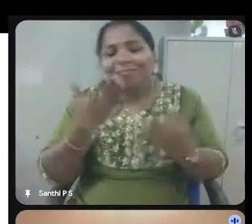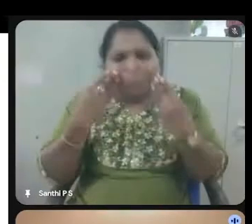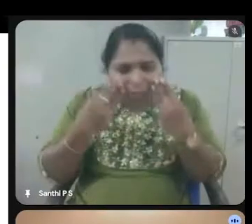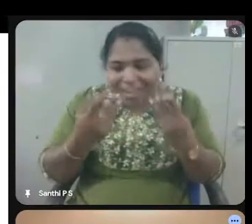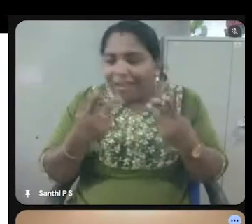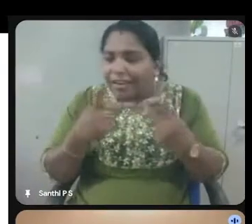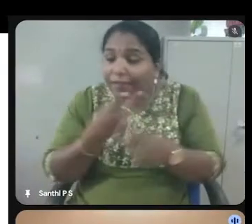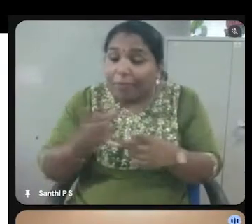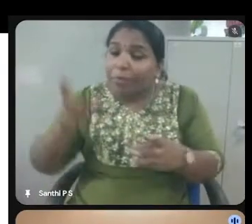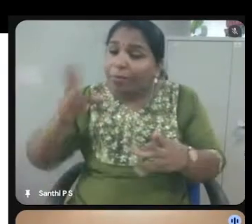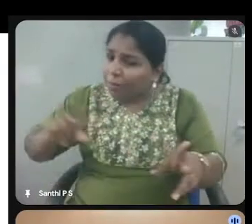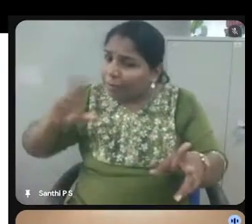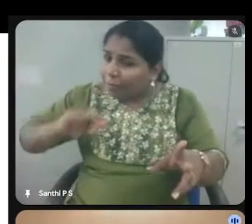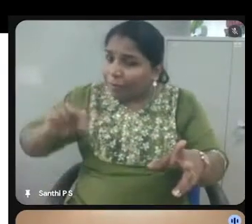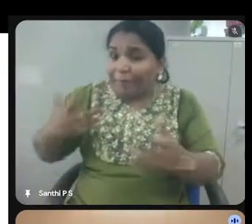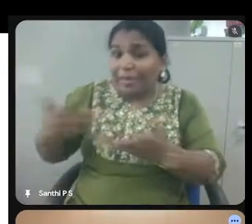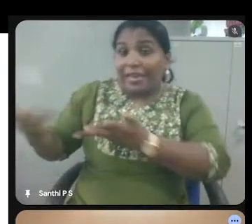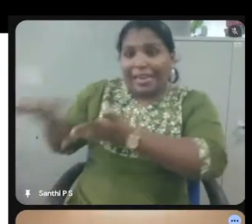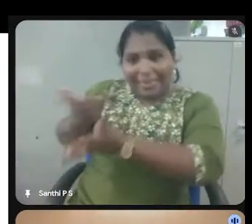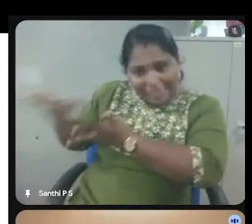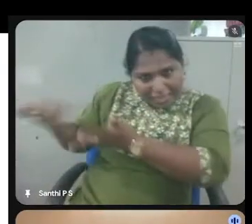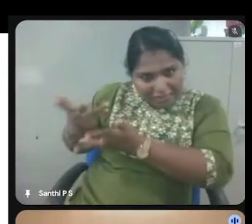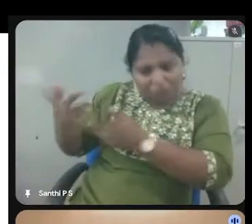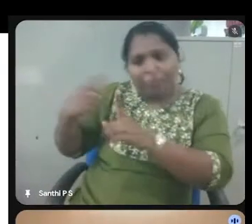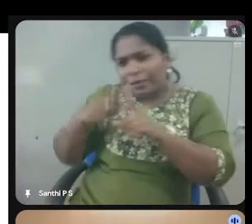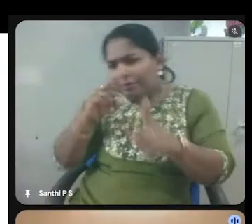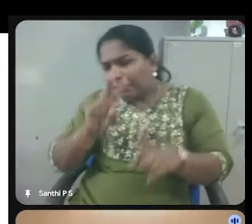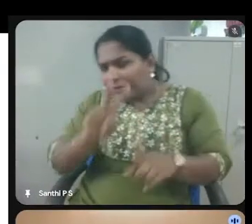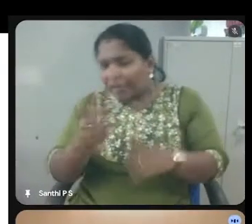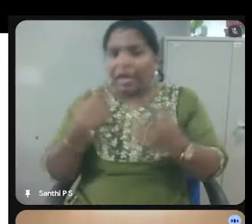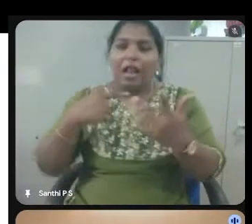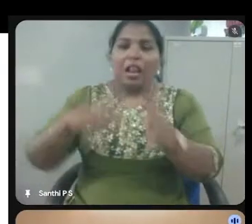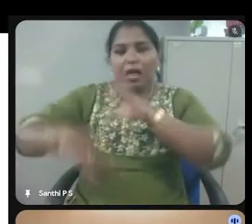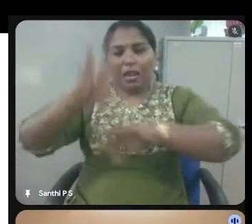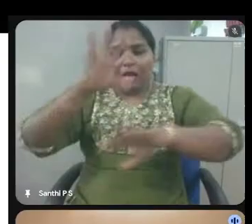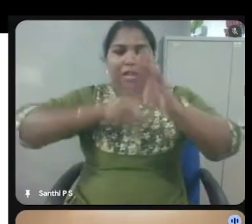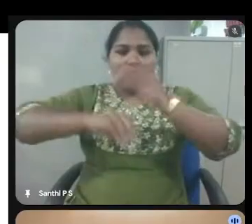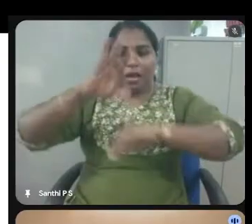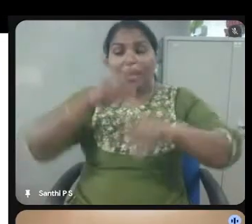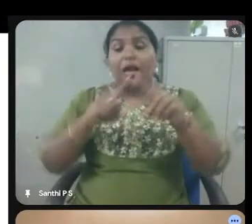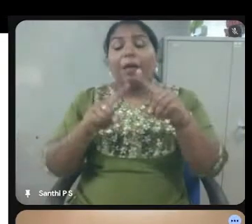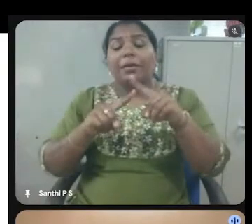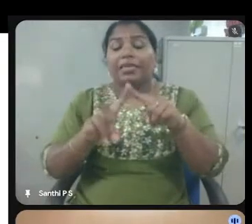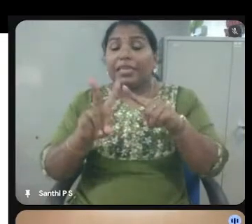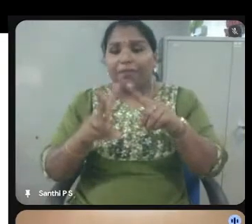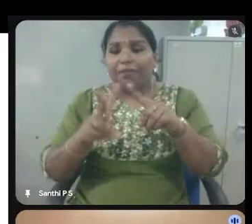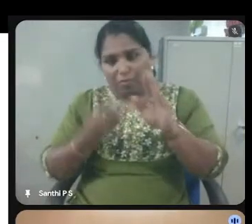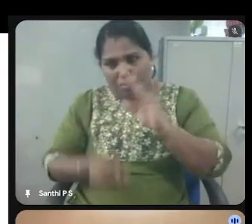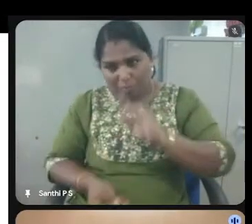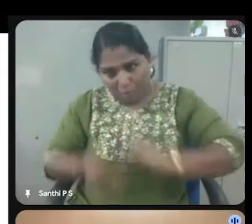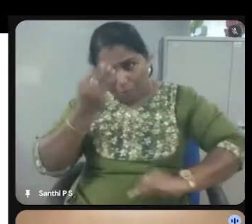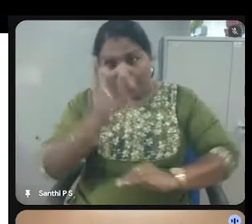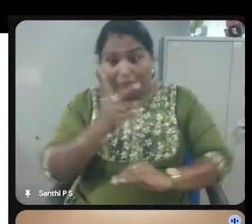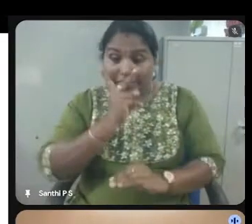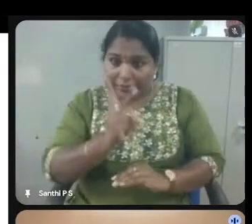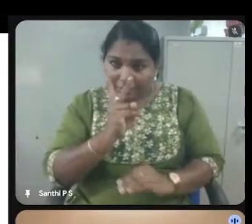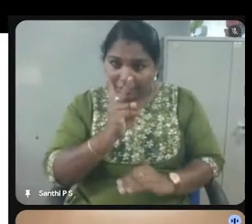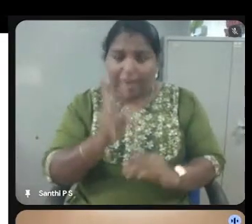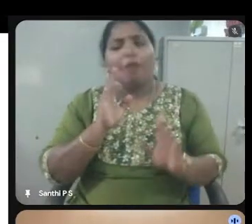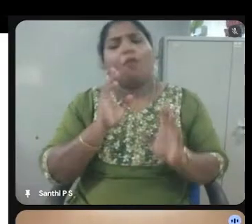സ്ക്രീൻ ടൈം എന്നാണ് പറയുക. അപ്പൊ അതിലേക്ക് നമ്മൾ വരുന്നുണ്ട്. അപ്പോൾ ഇങ്ങനെ എന്താ പറയാ, സ്ക്രീൻ ടൈം കൂടിയാലും ഇപ്പം ഒരു നിവൃത്തിയുമില്ല.